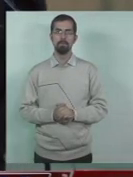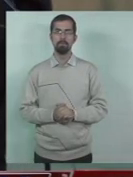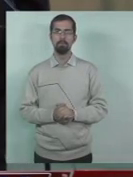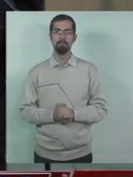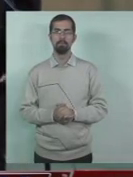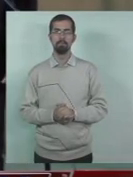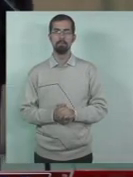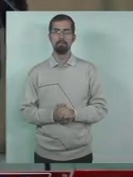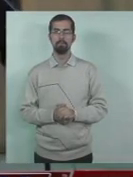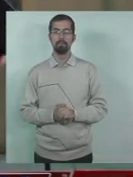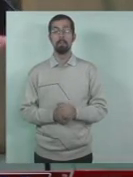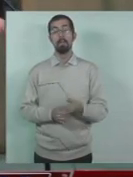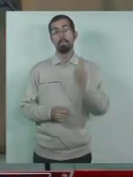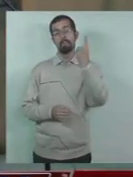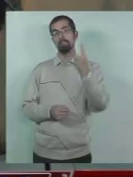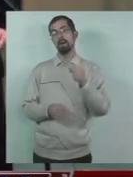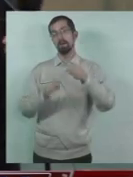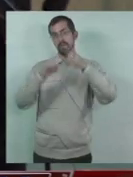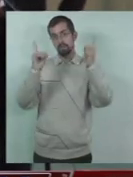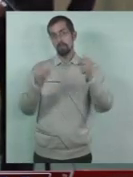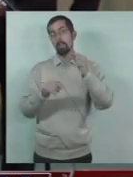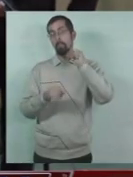Prima zi, mâine, 3